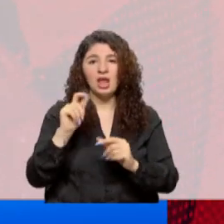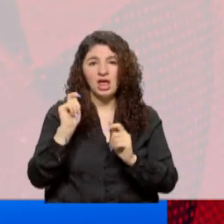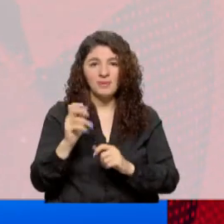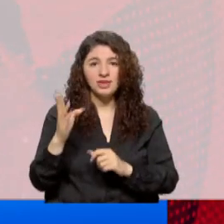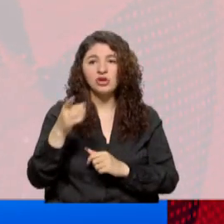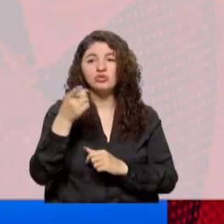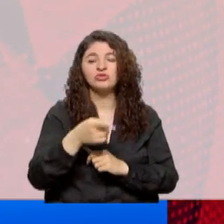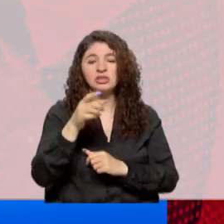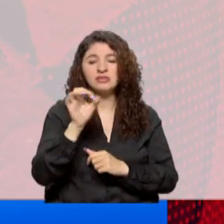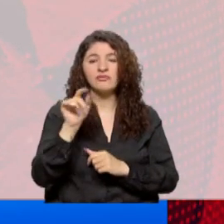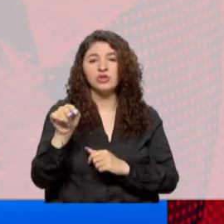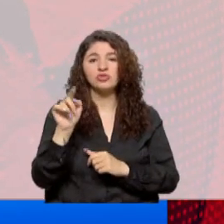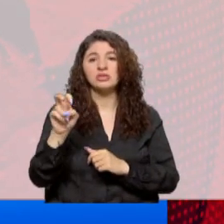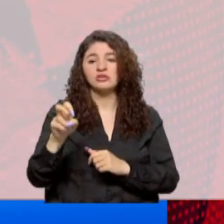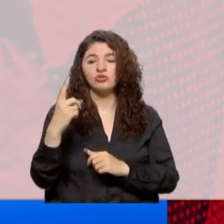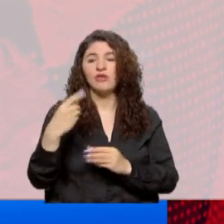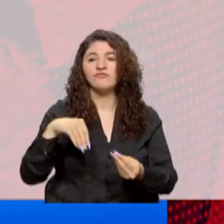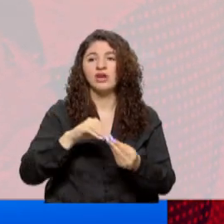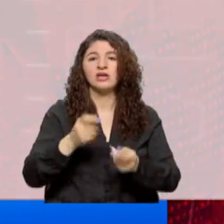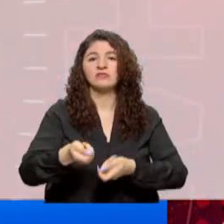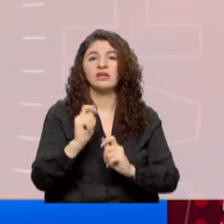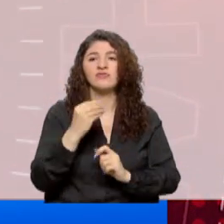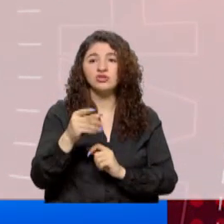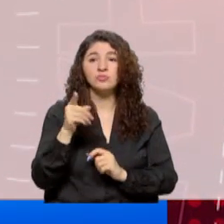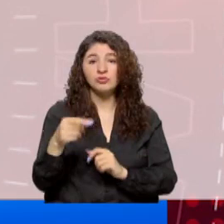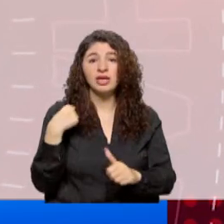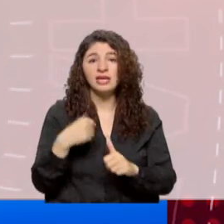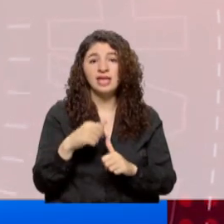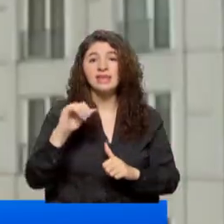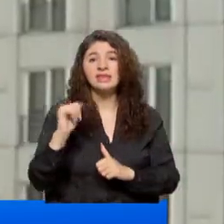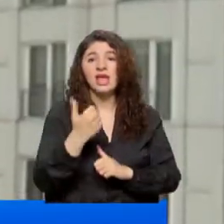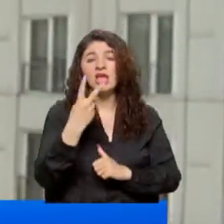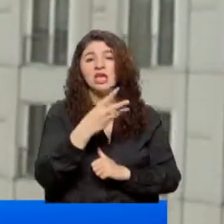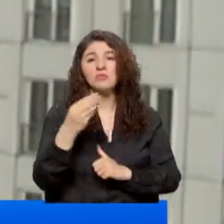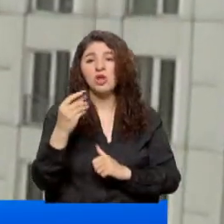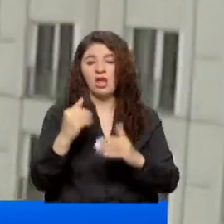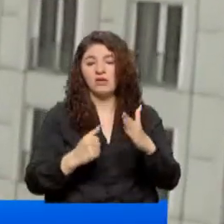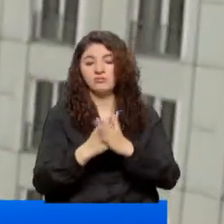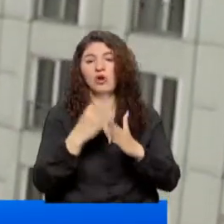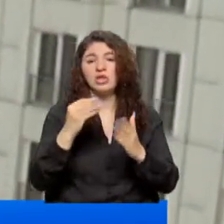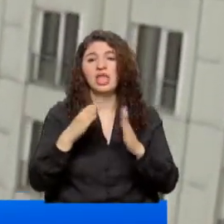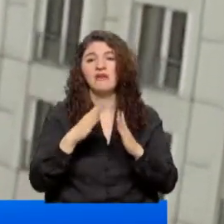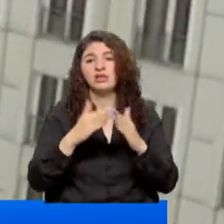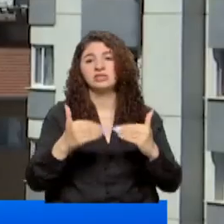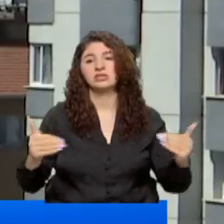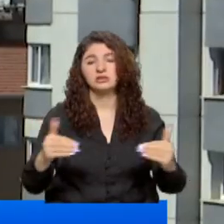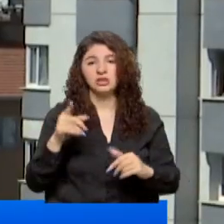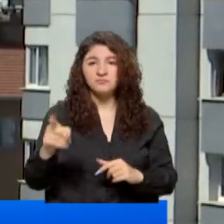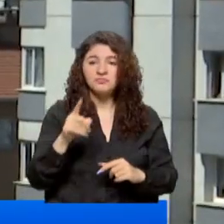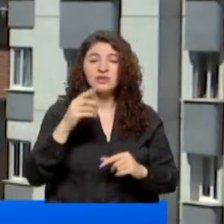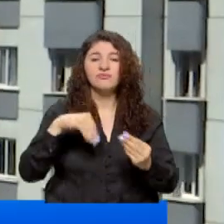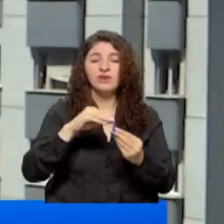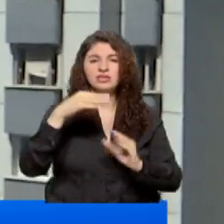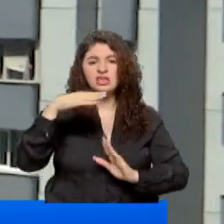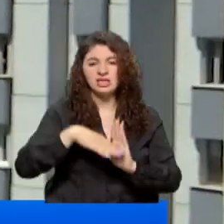karşılayana yüzde 0,89 faizle kredi verilecek bu da yine değeri 2 milyon liraya kadar olan konutlarla sınırlı